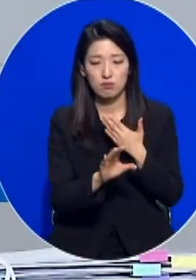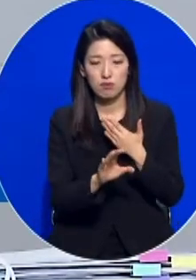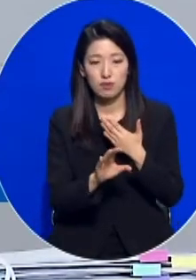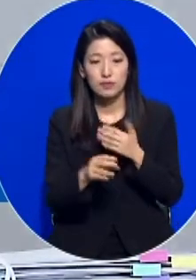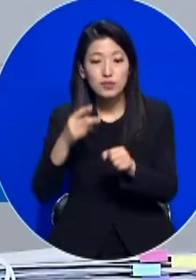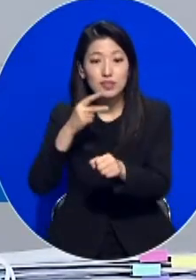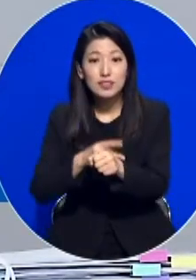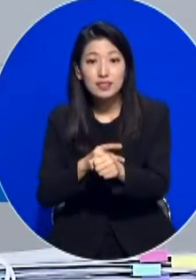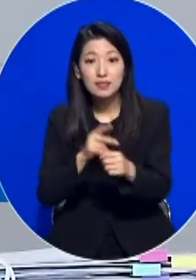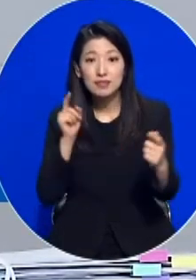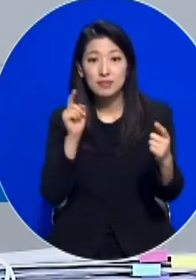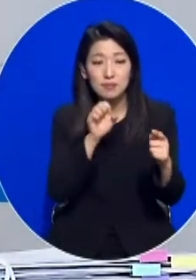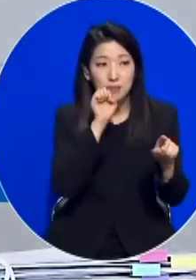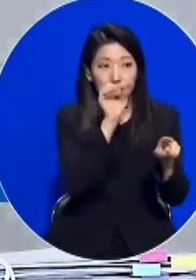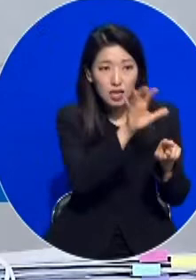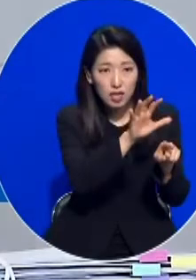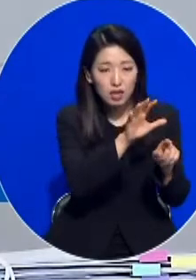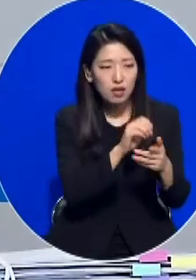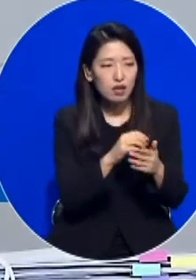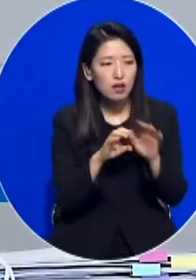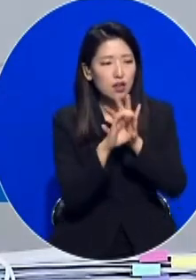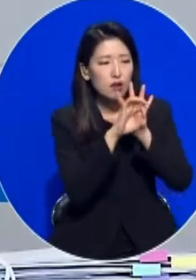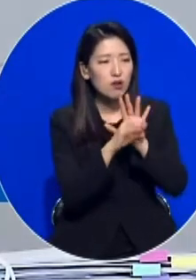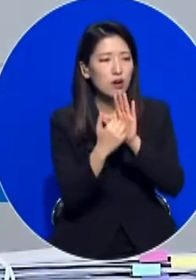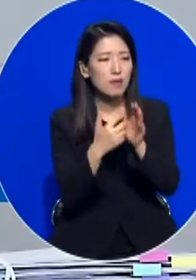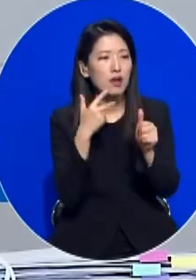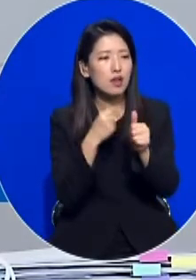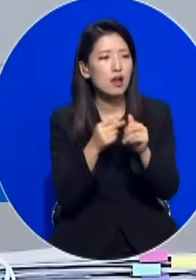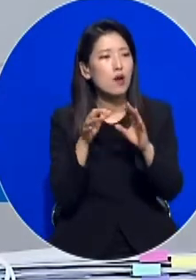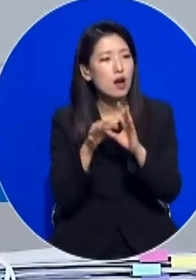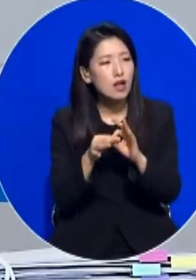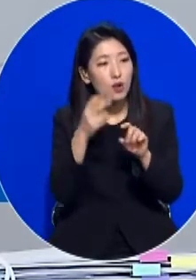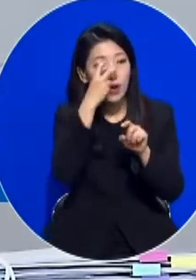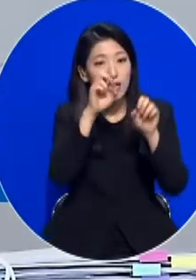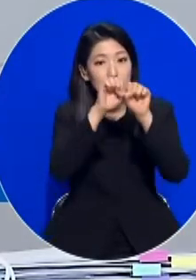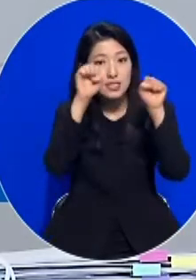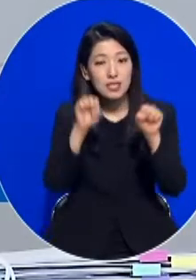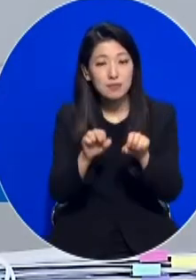진료한 의료기관은 코로나19 예방접종 관리 시스템을 통해